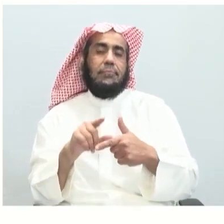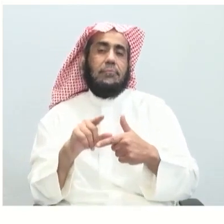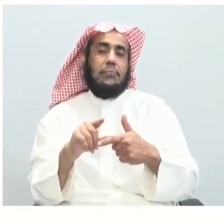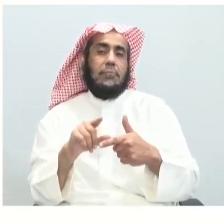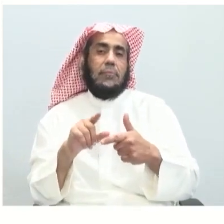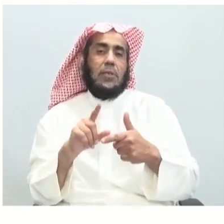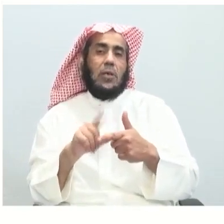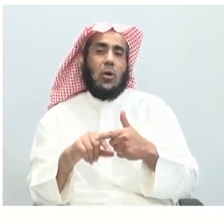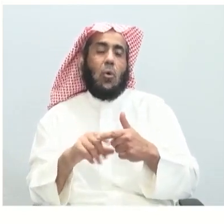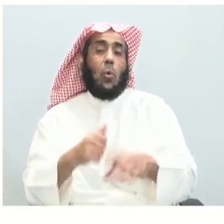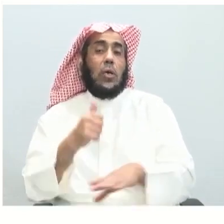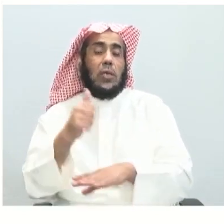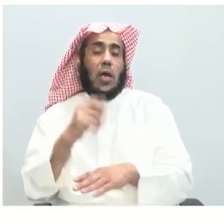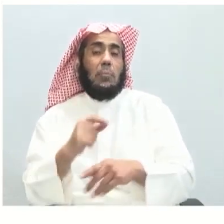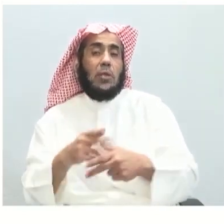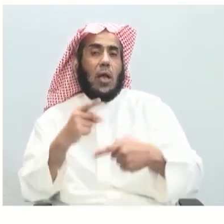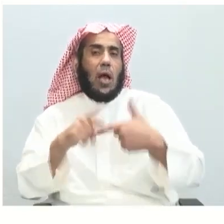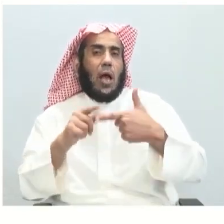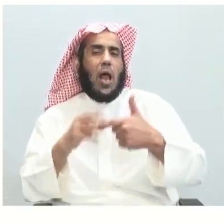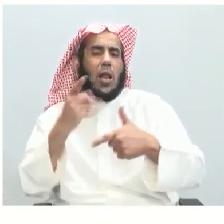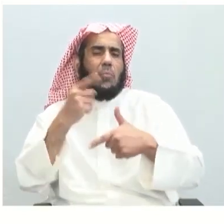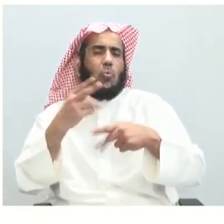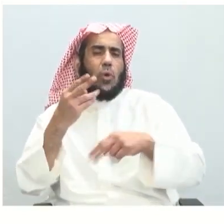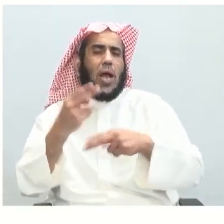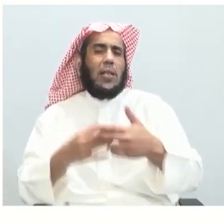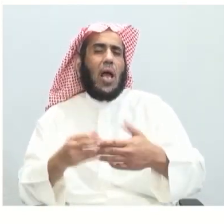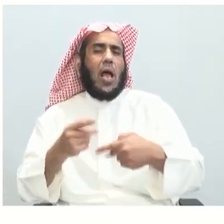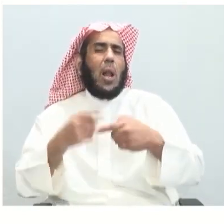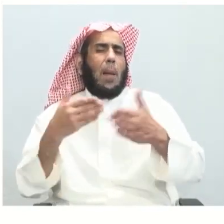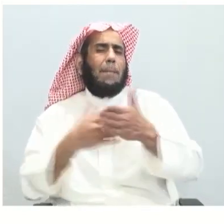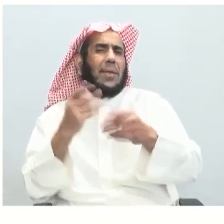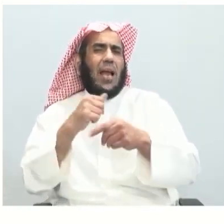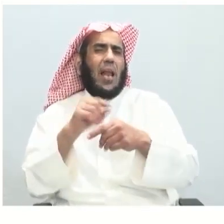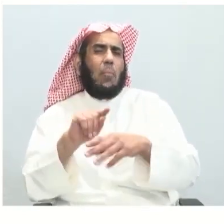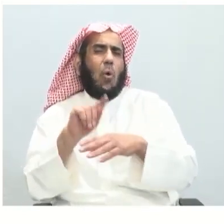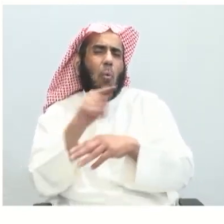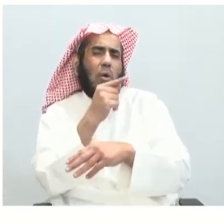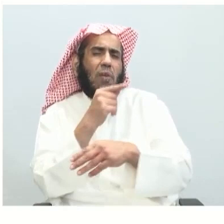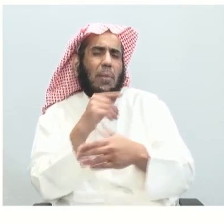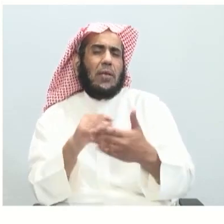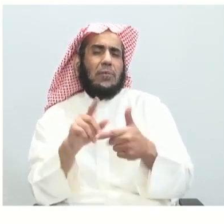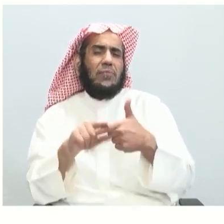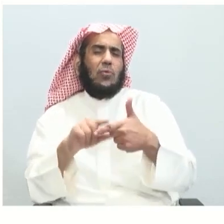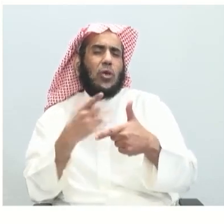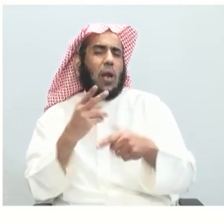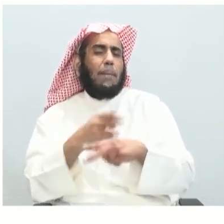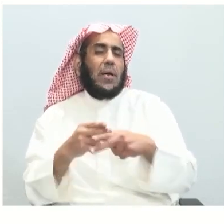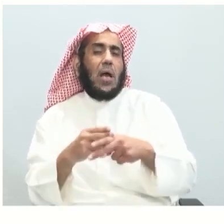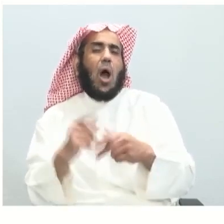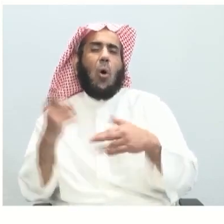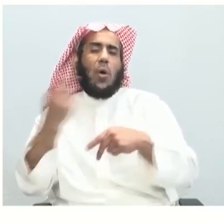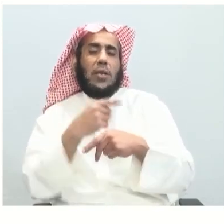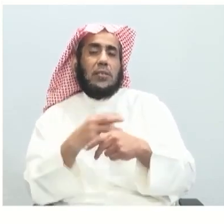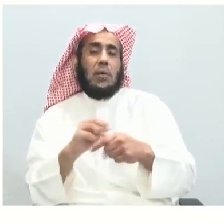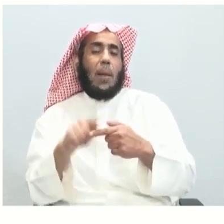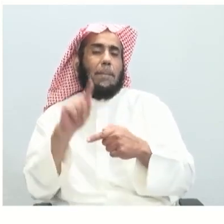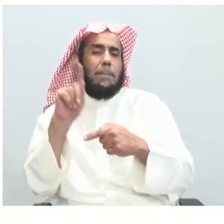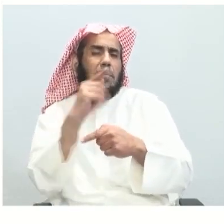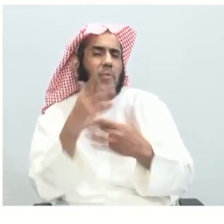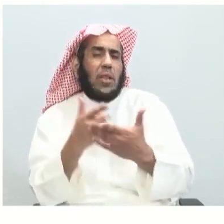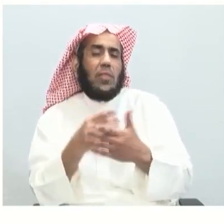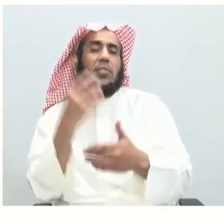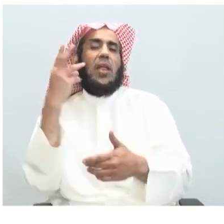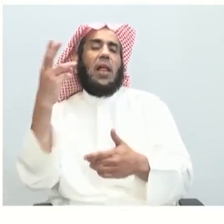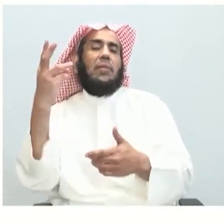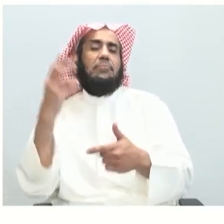وايضا يستحق المنادى البناء على ما يرفع به فيه بعضها تستحق البناء على ما يرفع به او النصب ما يستحق البناء على ما